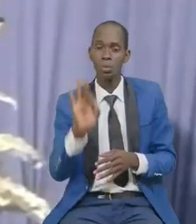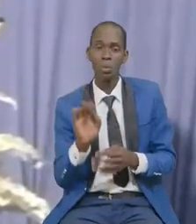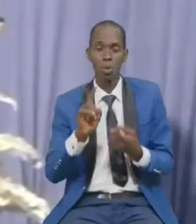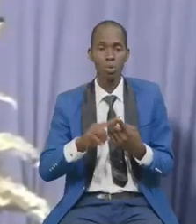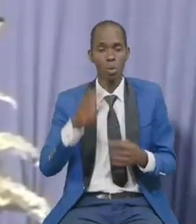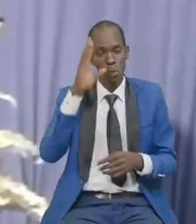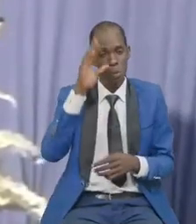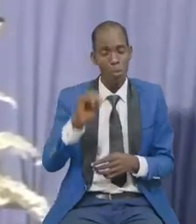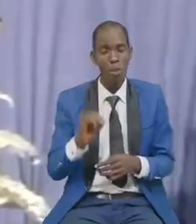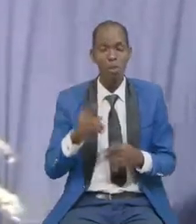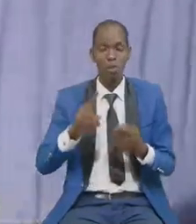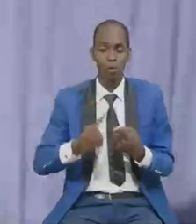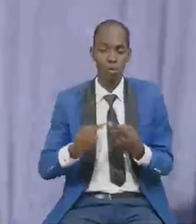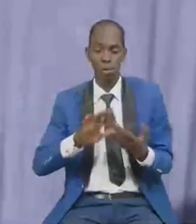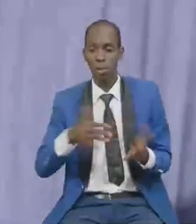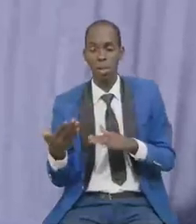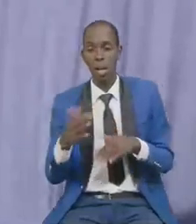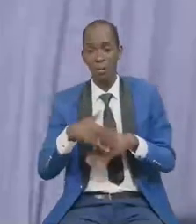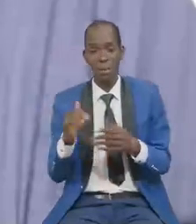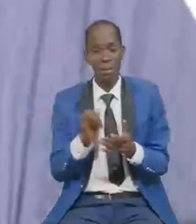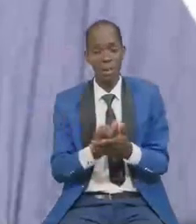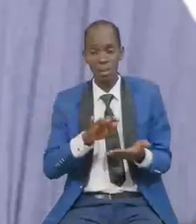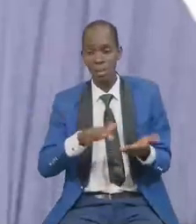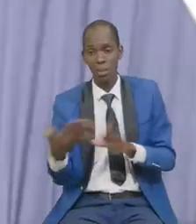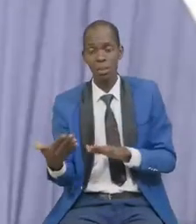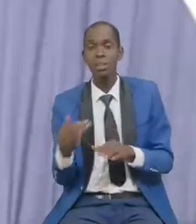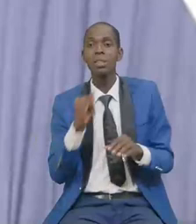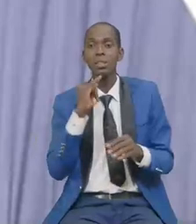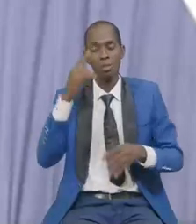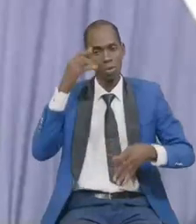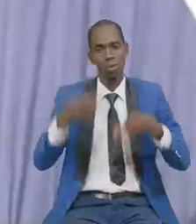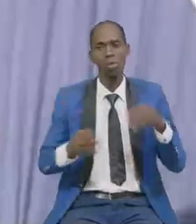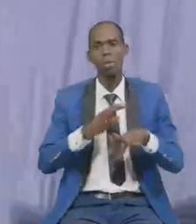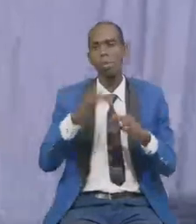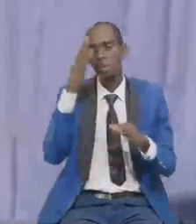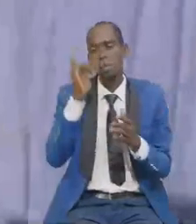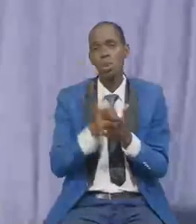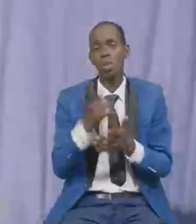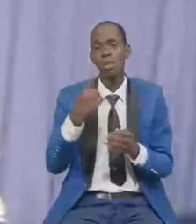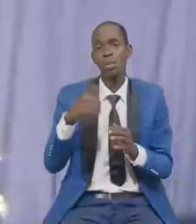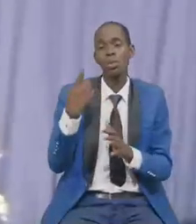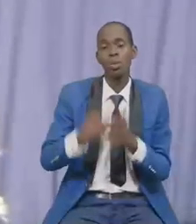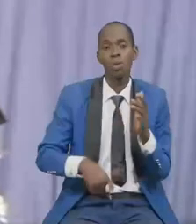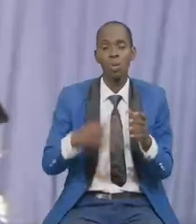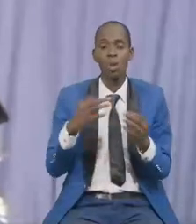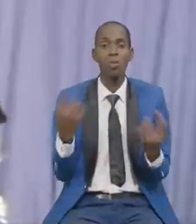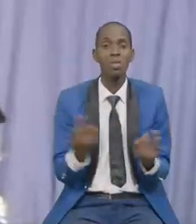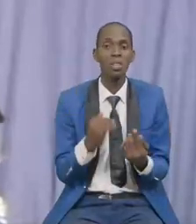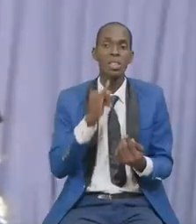jugement. Ils ne savaient pas que le salaire du péché, c'est la mort. Ainsi donc, il a prié pour eux. Il a dit,